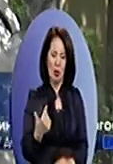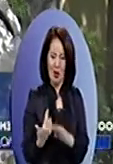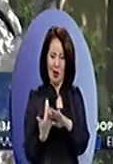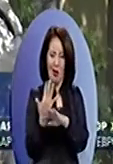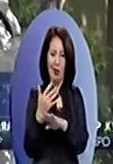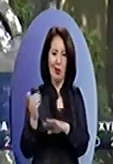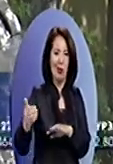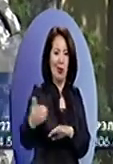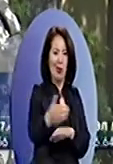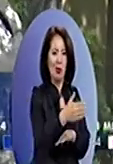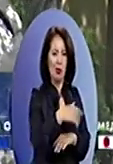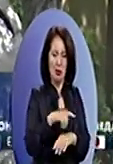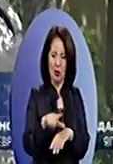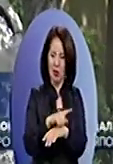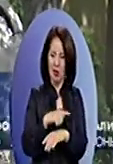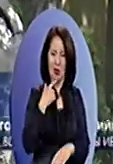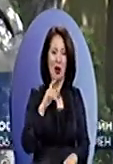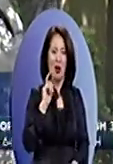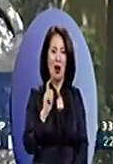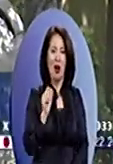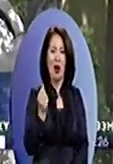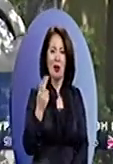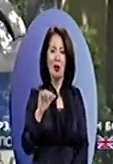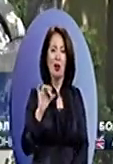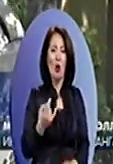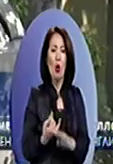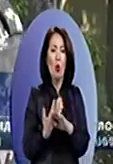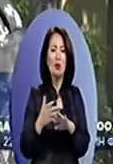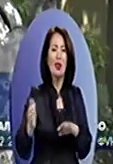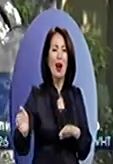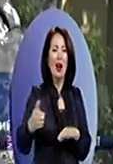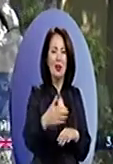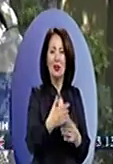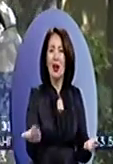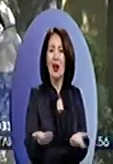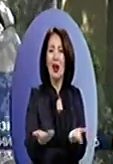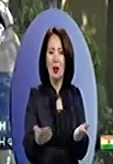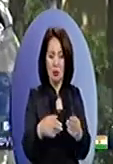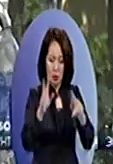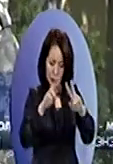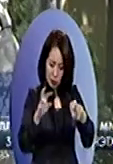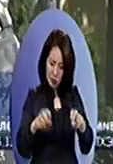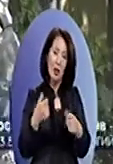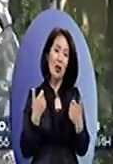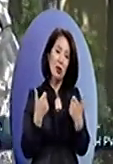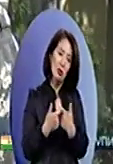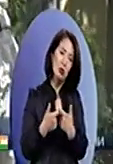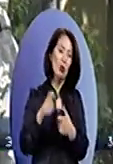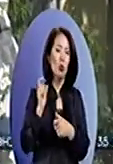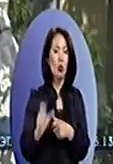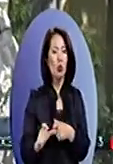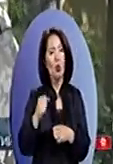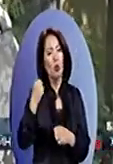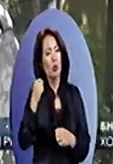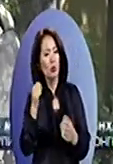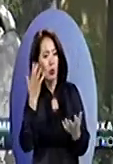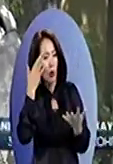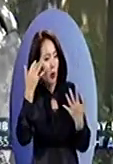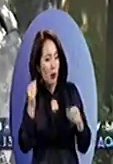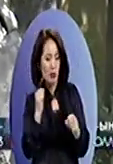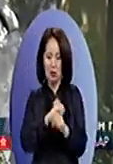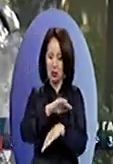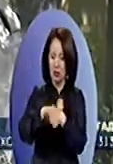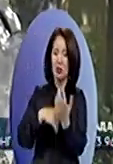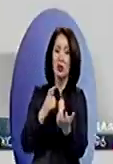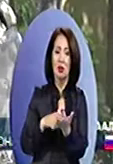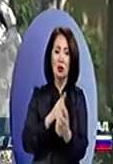Тийм учраас одоо хаана хадлан авах уу гэдгийг одоо эртнээс бүр ингэ судлаад тогтоогоод хүн хүчээ зохион байгуулаад ажиллах шаардлагатай байгаа гэдэг ийм одоо